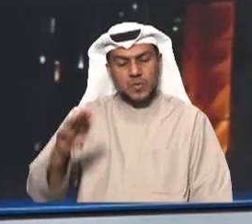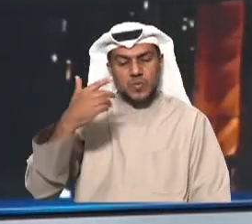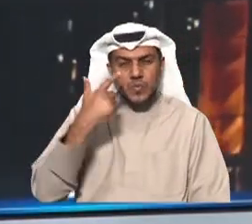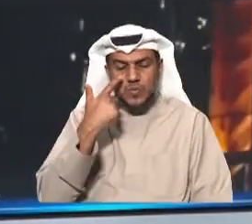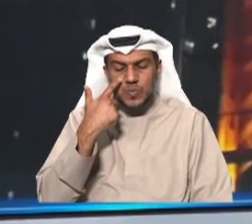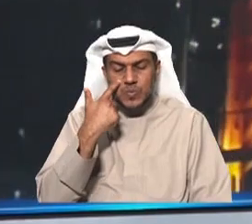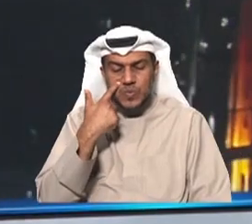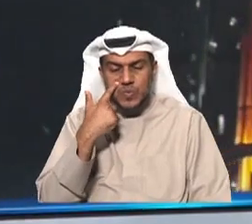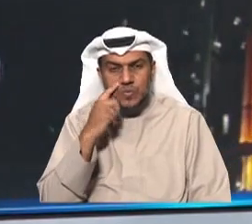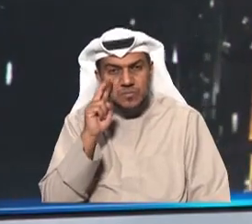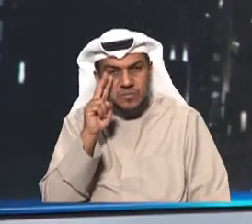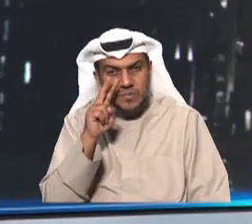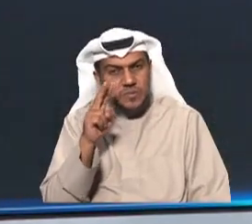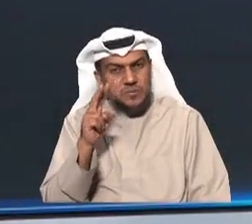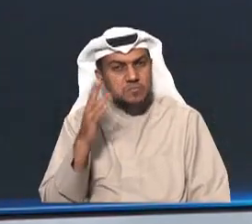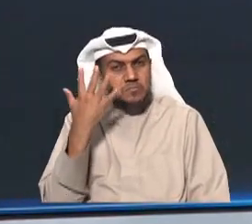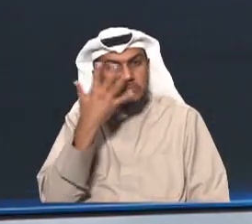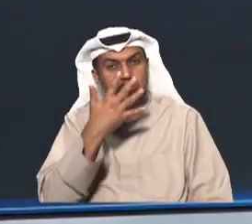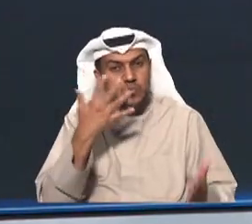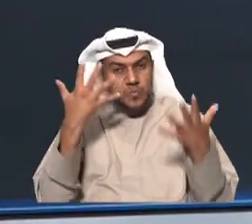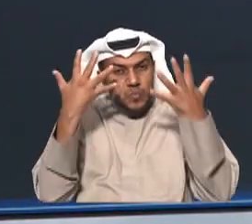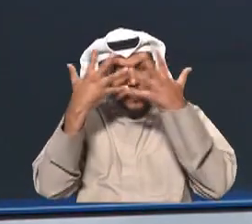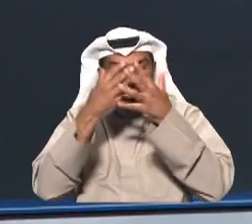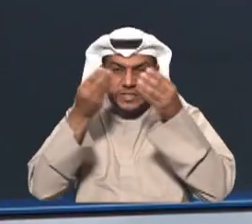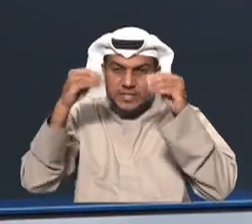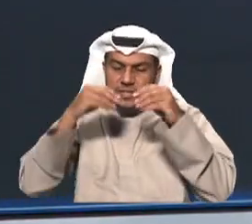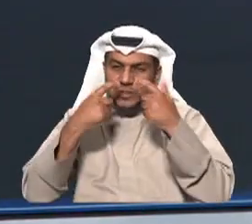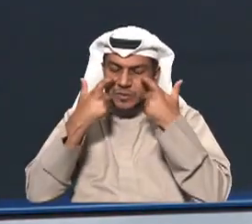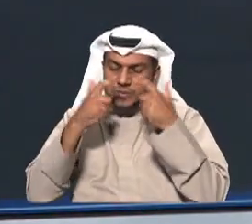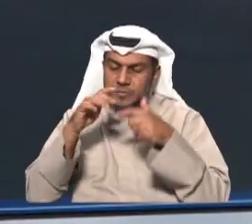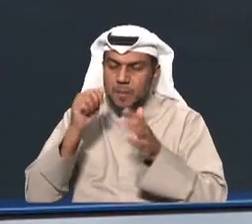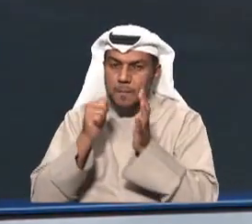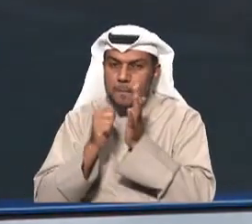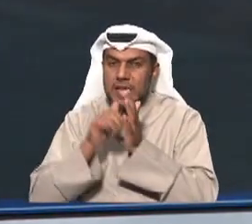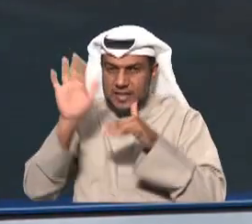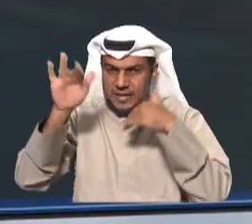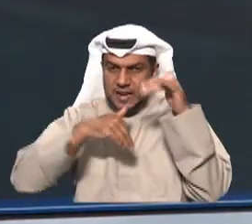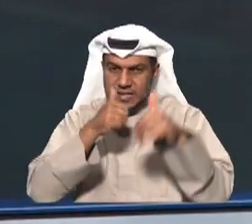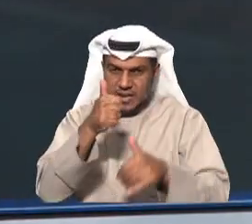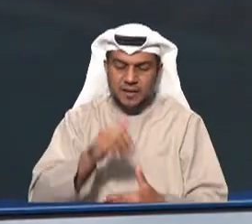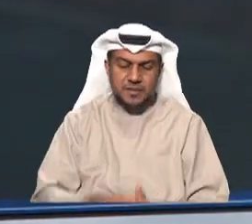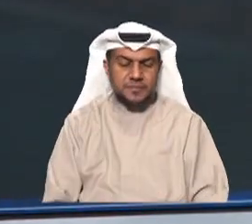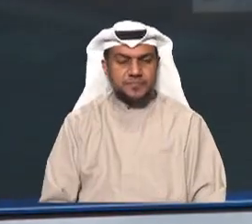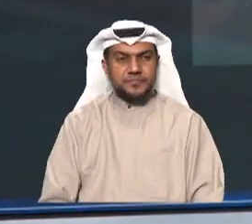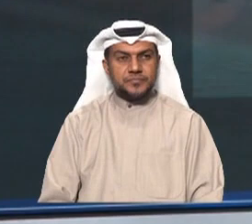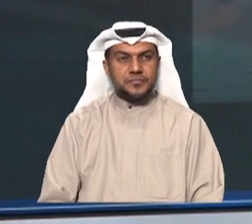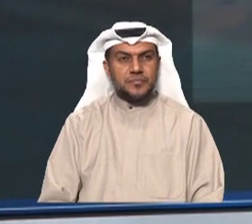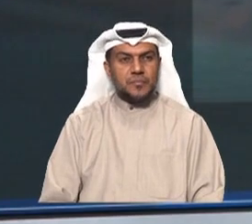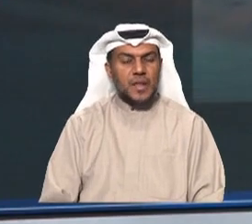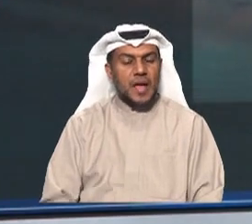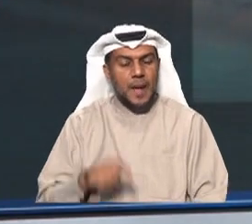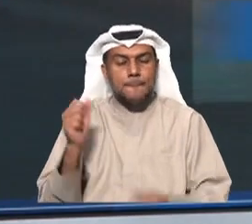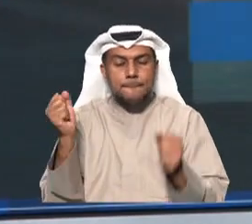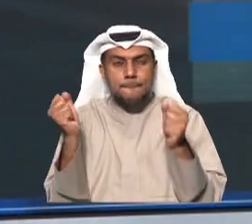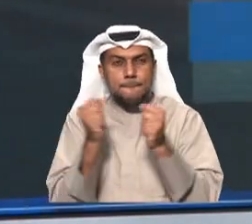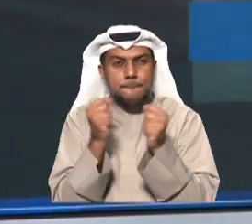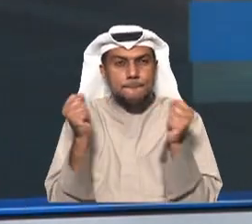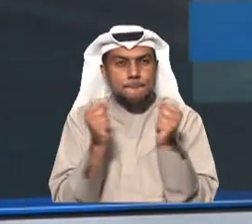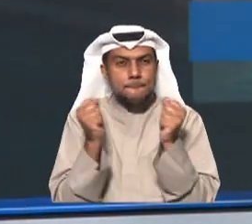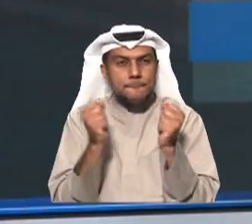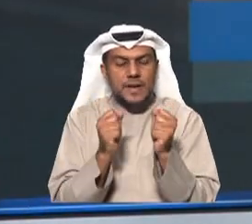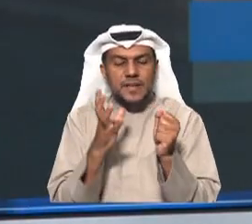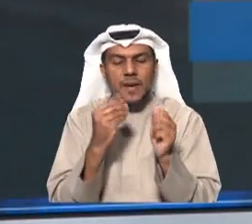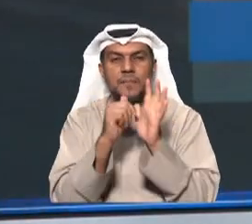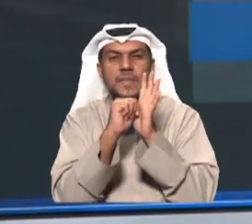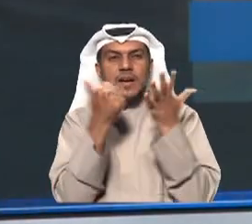الرؤية الأفقية أكثر خلال الساعات القليلة القادمة. الأجواء الحالية في مدينة الكويت أجواء باردة، وتصل درجة الحرارة حاليا إلى 16